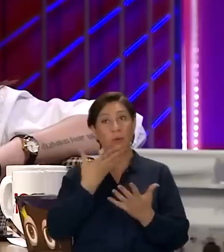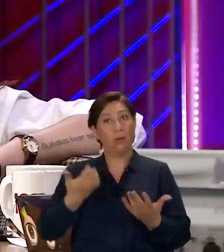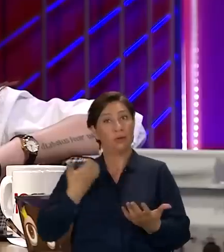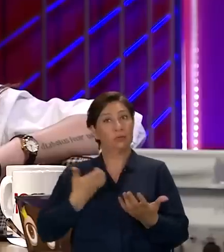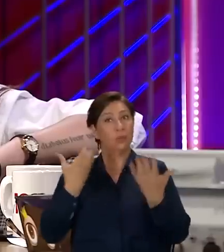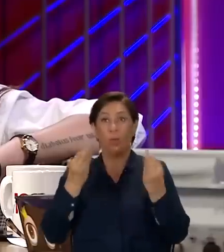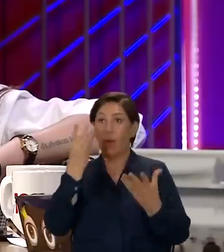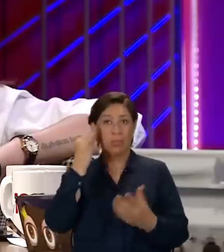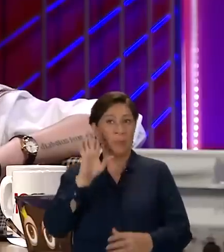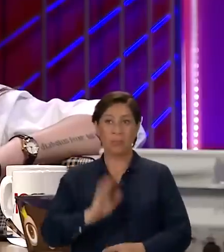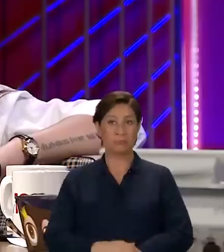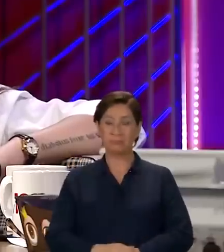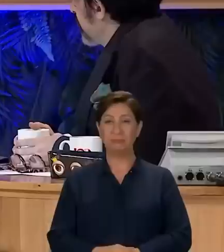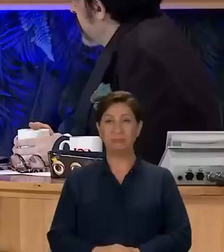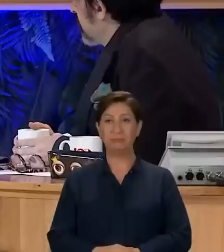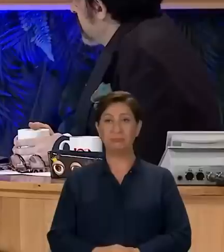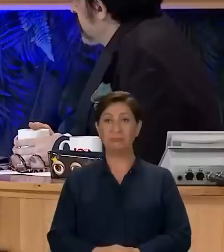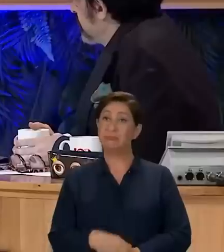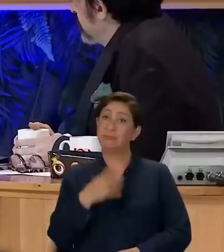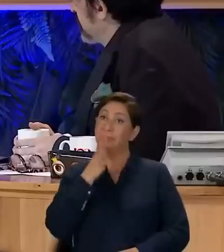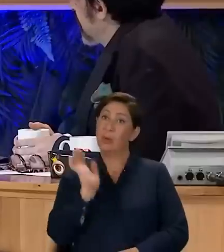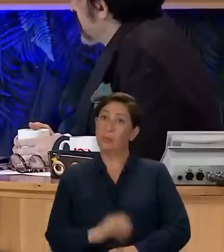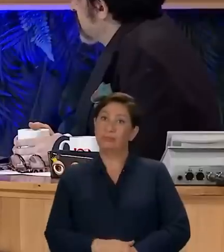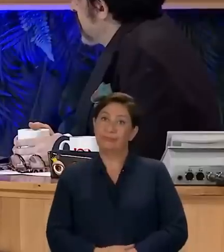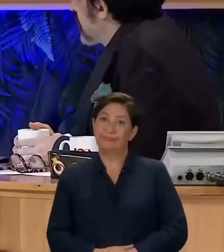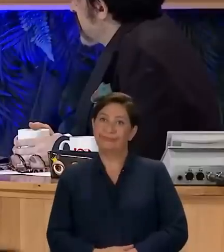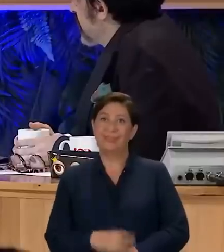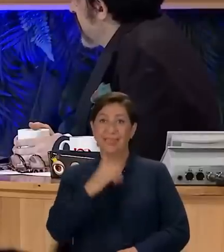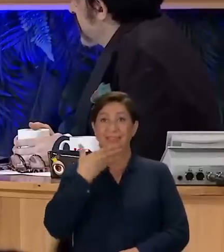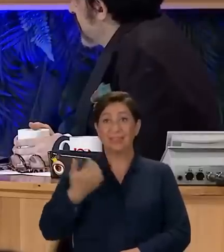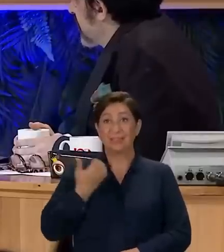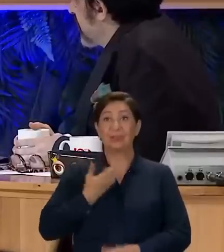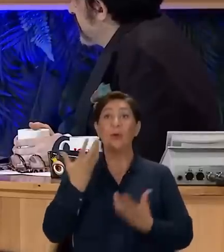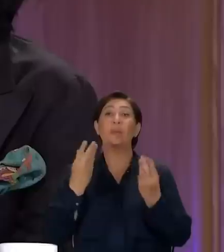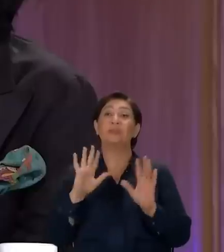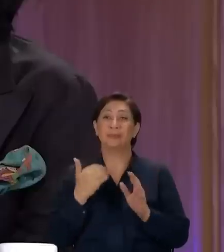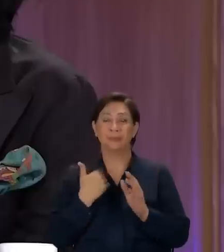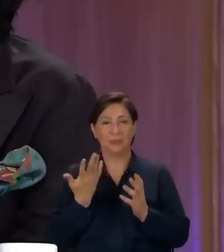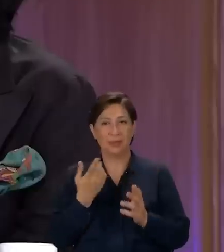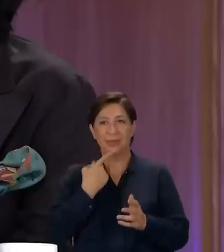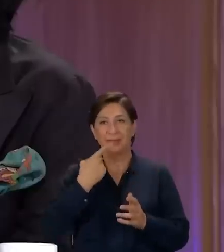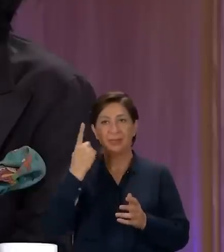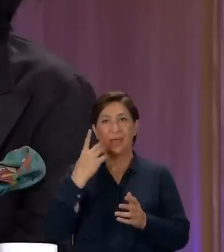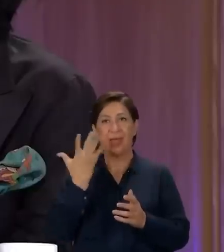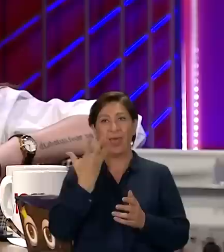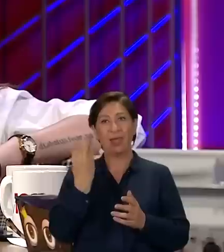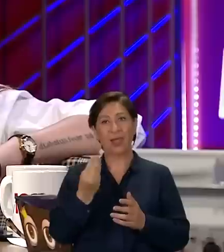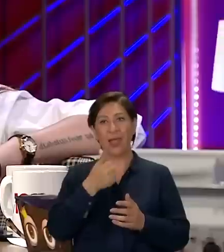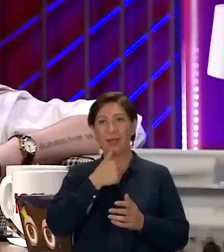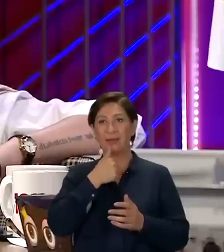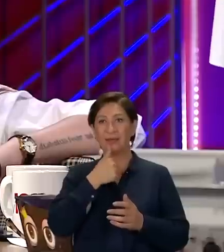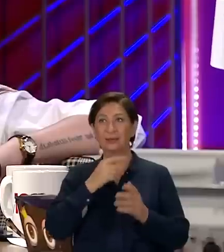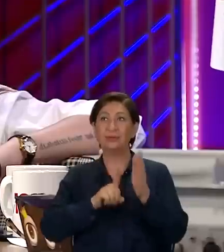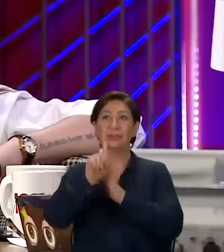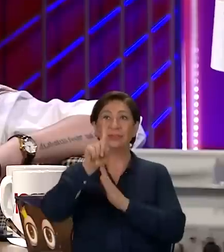yakışıklı olunuyor? Bilmiyorum. Anlamadım ben yani. Ben yaşayamayacağım için bilmiyorum. Sen yakışıklı olamayacaksın evet, bir erkek kadar. Niye? Yani. Geçen sene en iyi erkek çıkış pop ödülünü